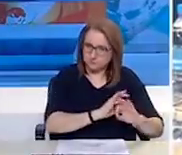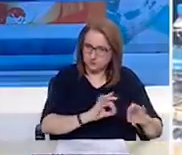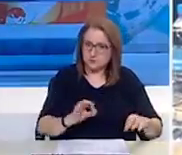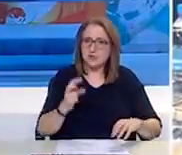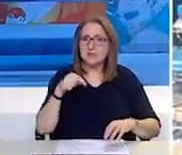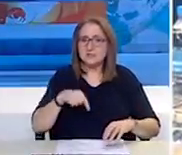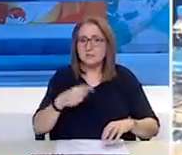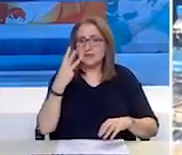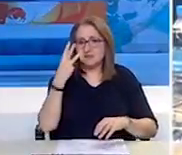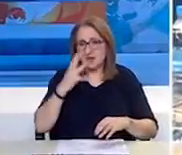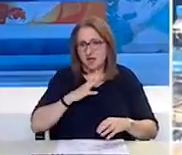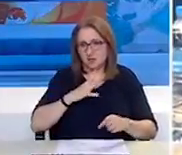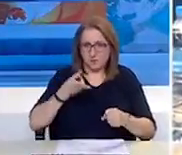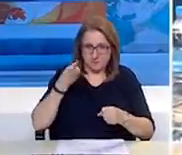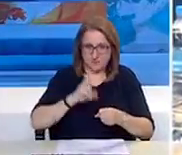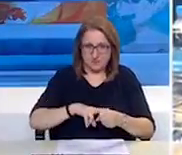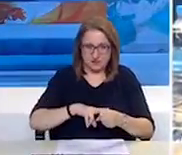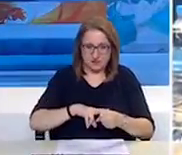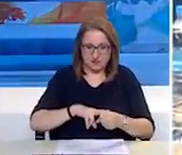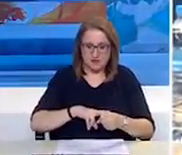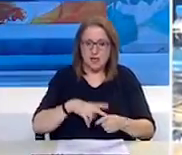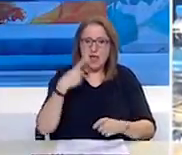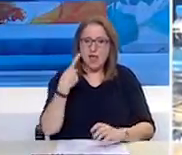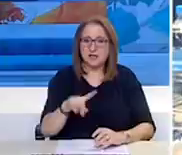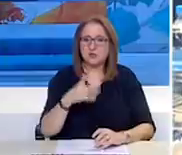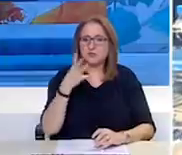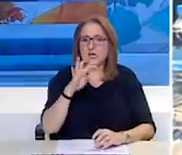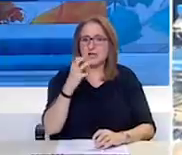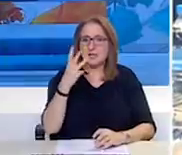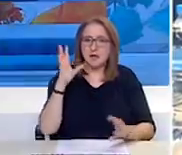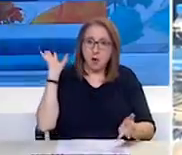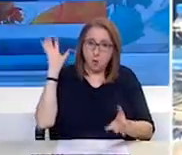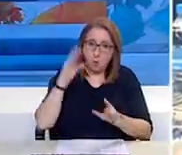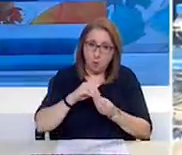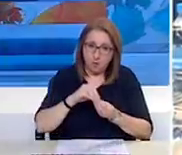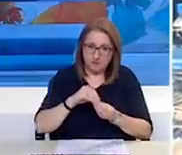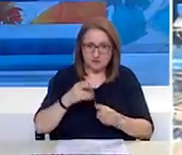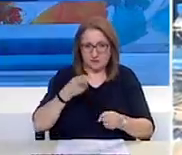θανάτους και 143 θανάτους συνολικά στη χώρα.